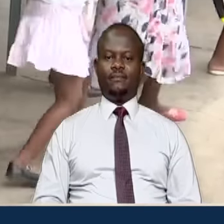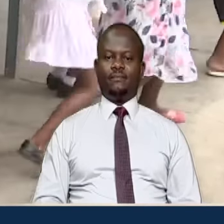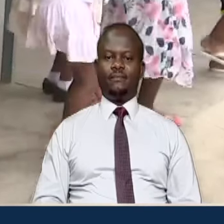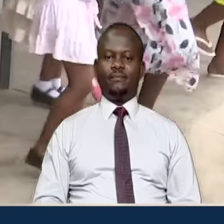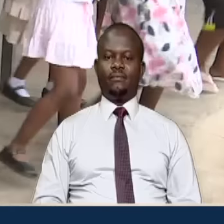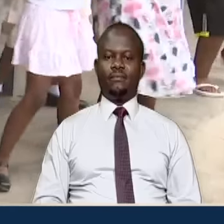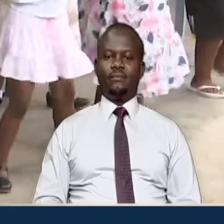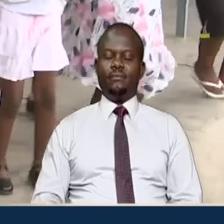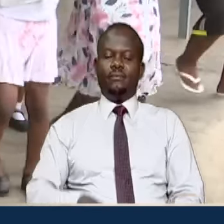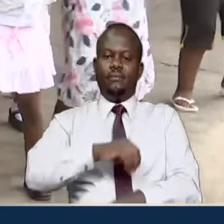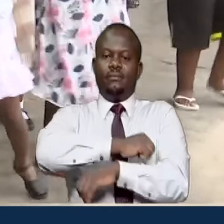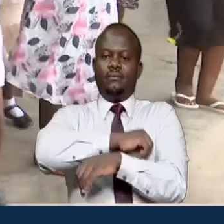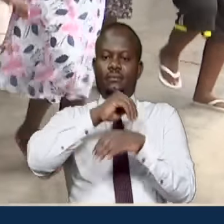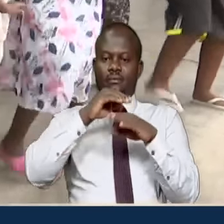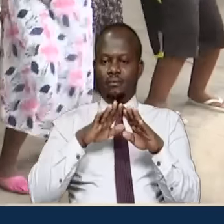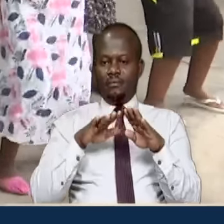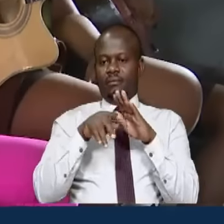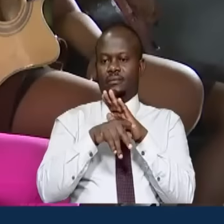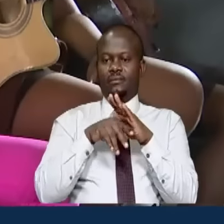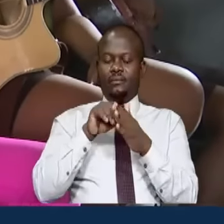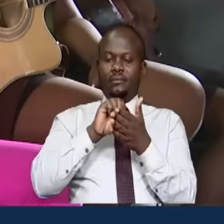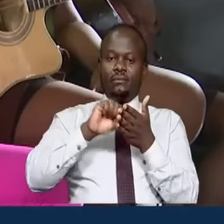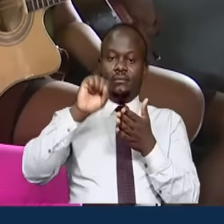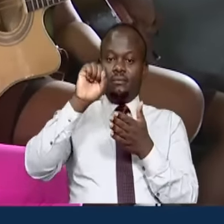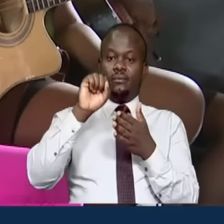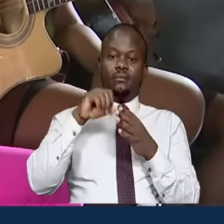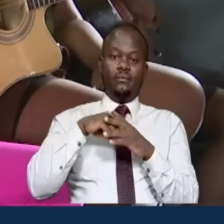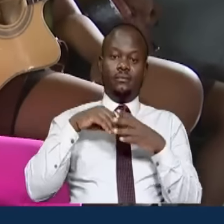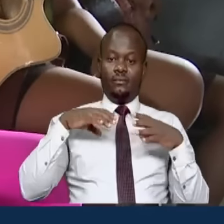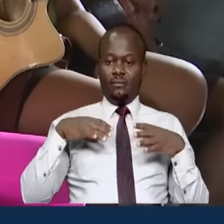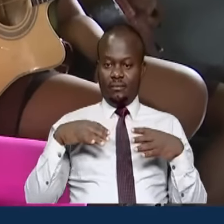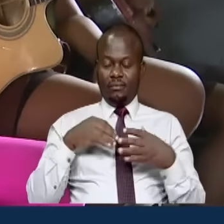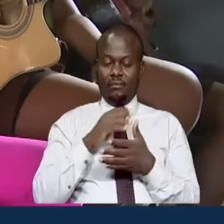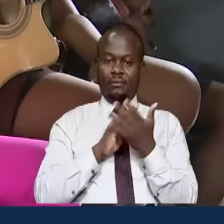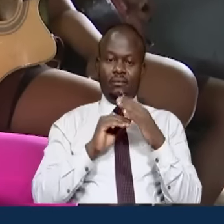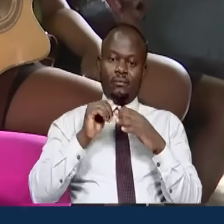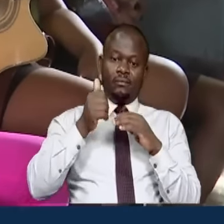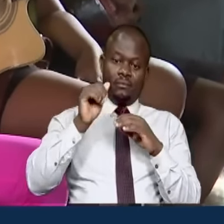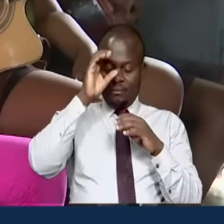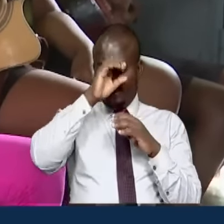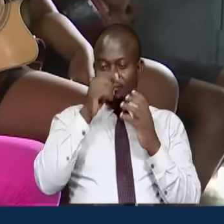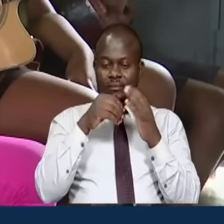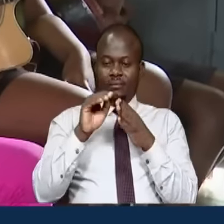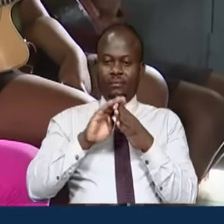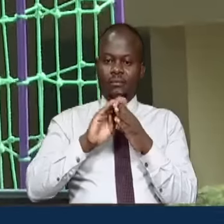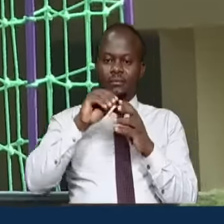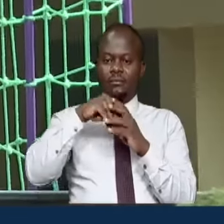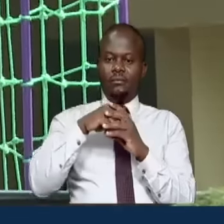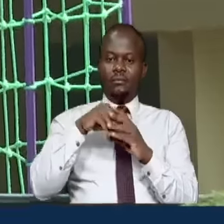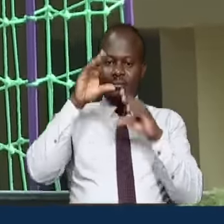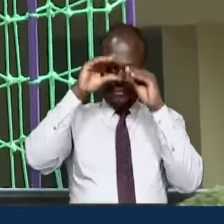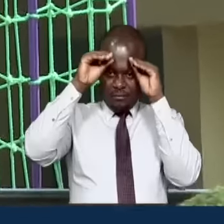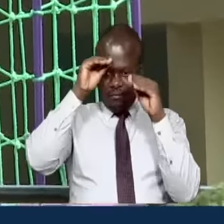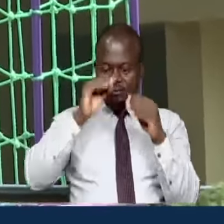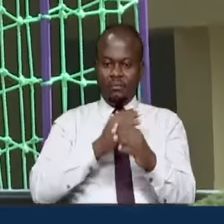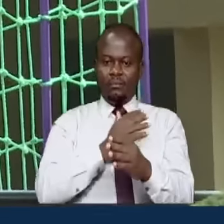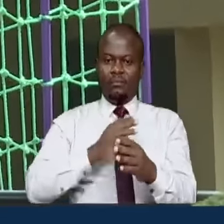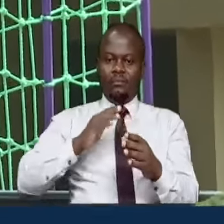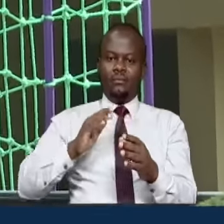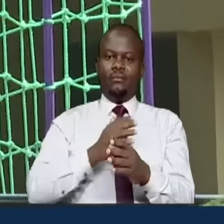Abanyeshuri amashuri abanza n'ayisumbuye batari mu bizamini ubu bari mu biruhuko. Bamwe muri abo bashaka ibyo bahugiramo harimo abiga gucuranga ibikoresho bya